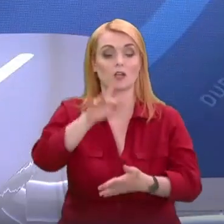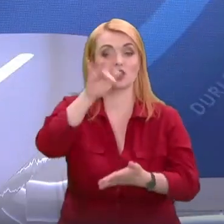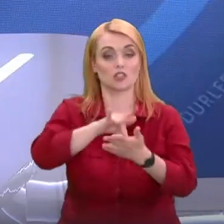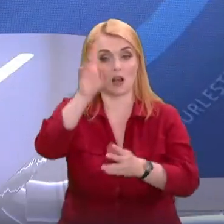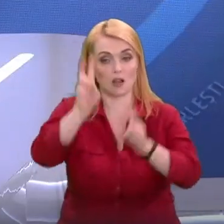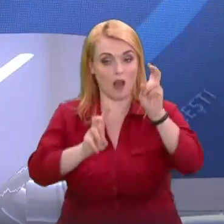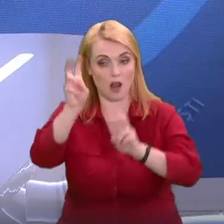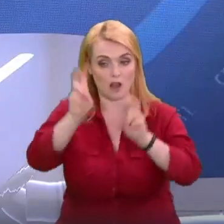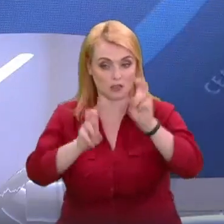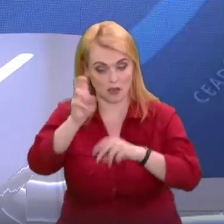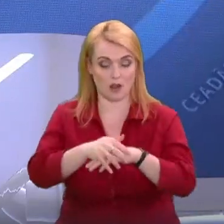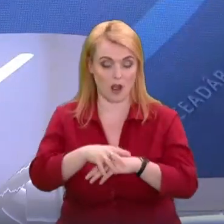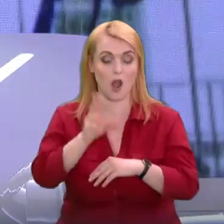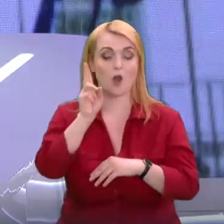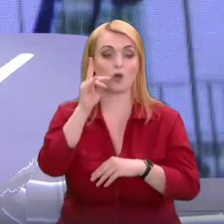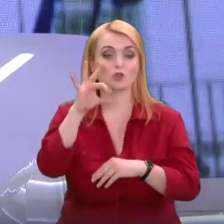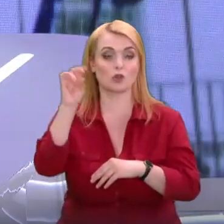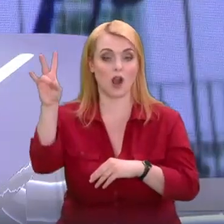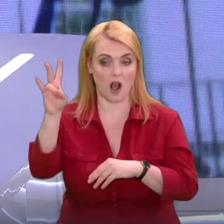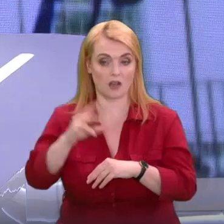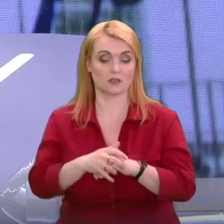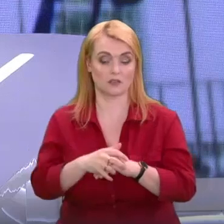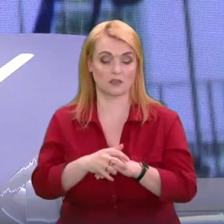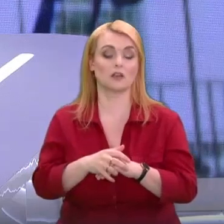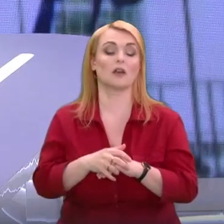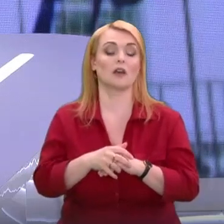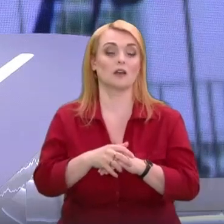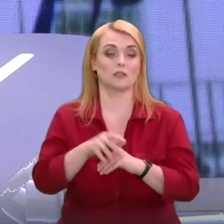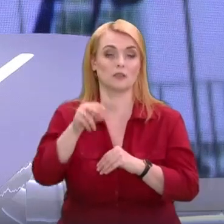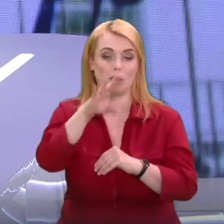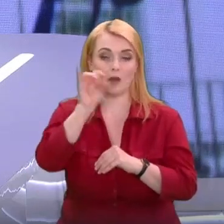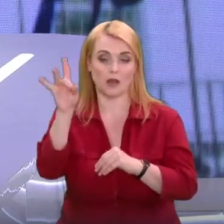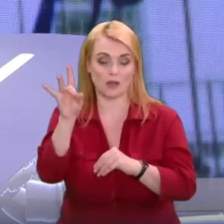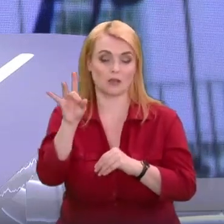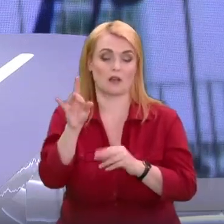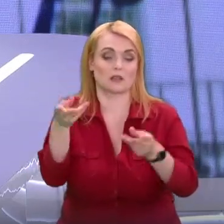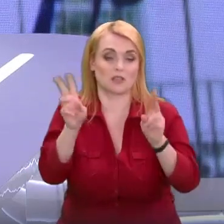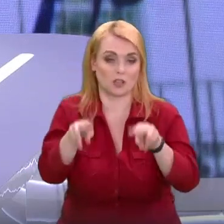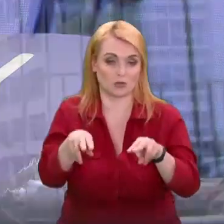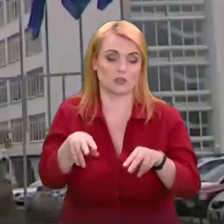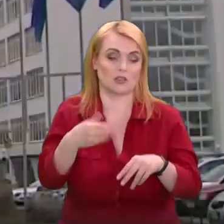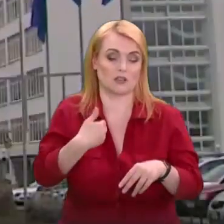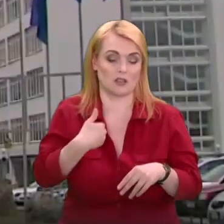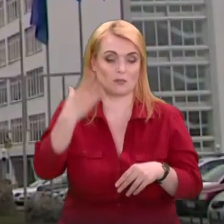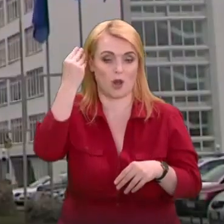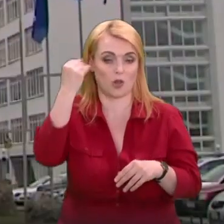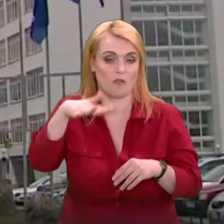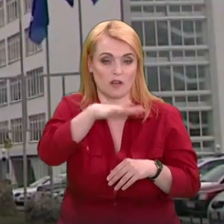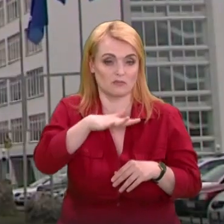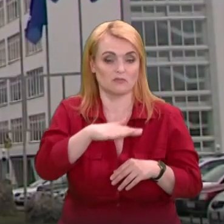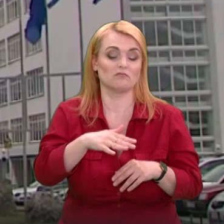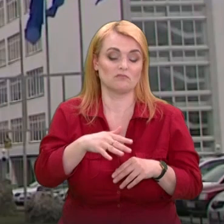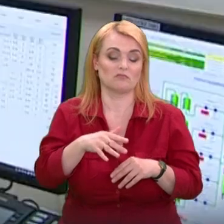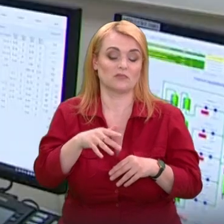rămâne și în luna mai principalul furnizor de energie electrică pentru populația de pe malul drept al Nistrului. Potrivit Energocom,